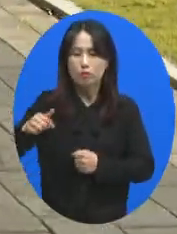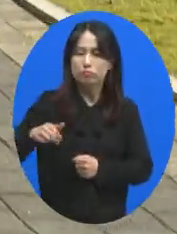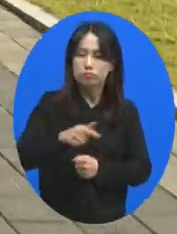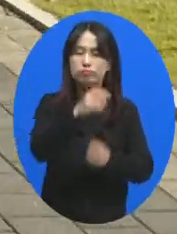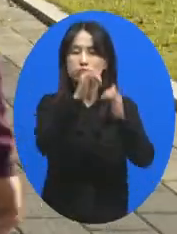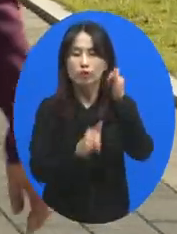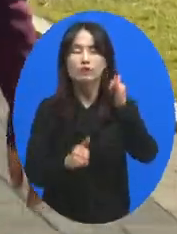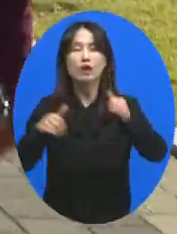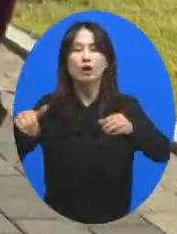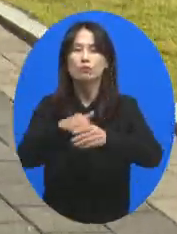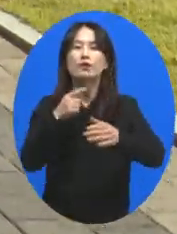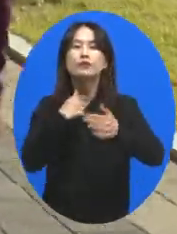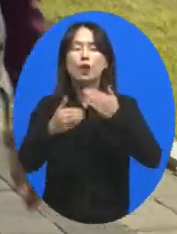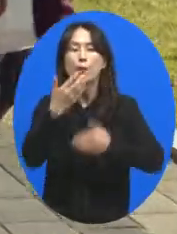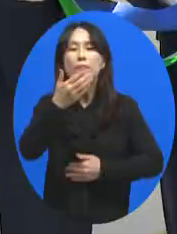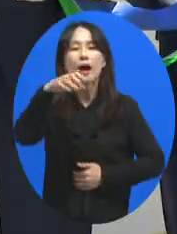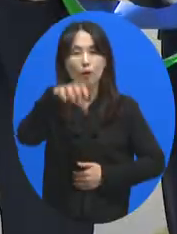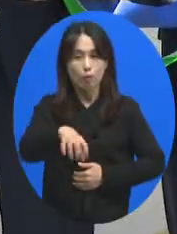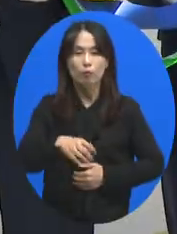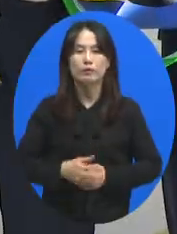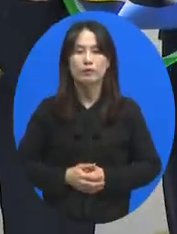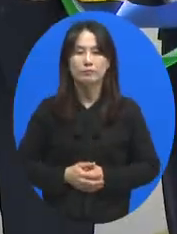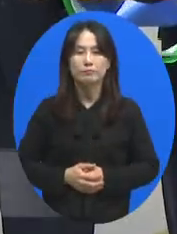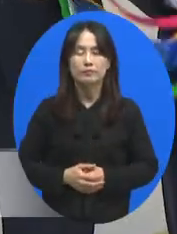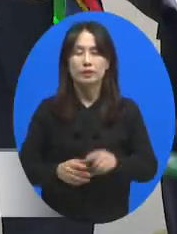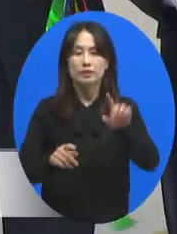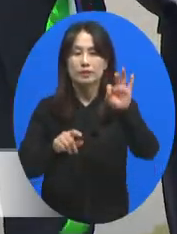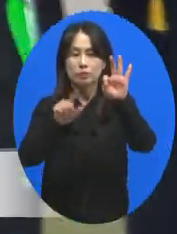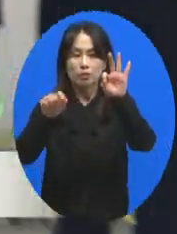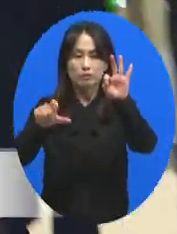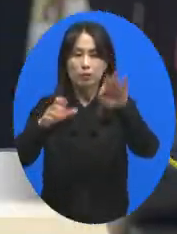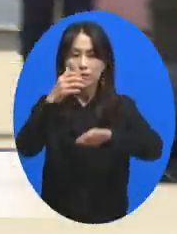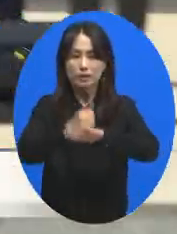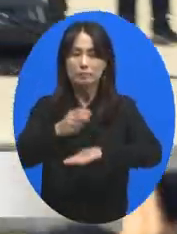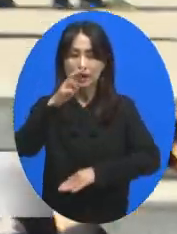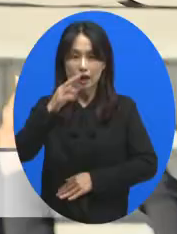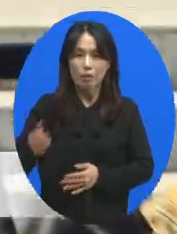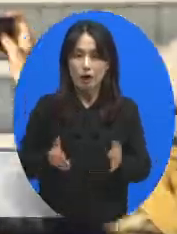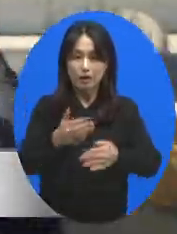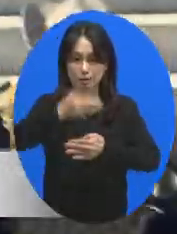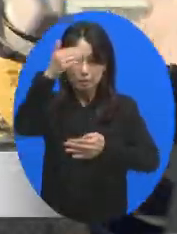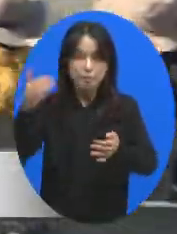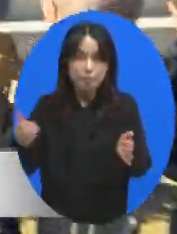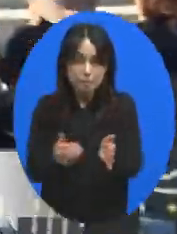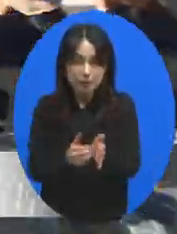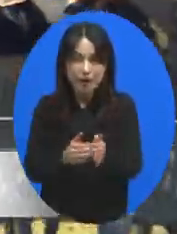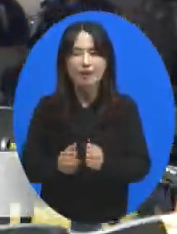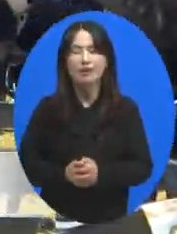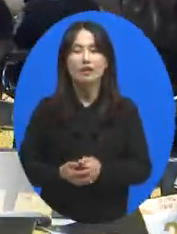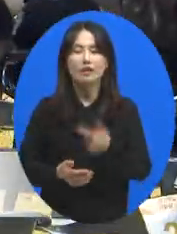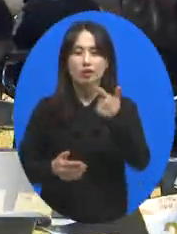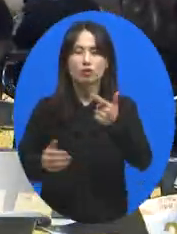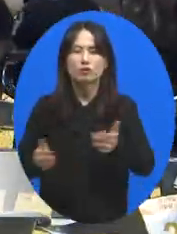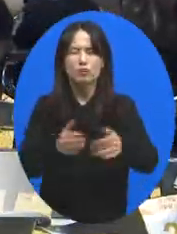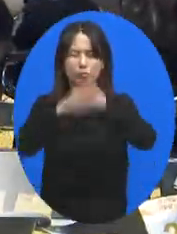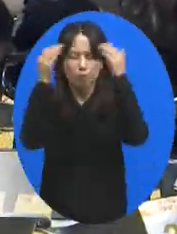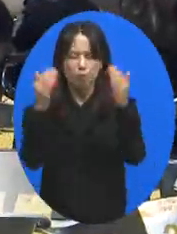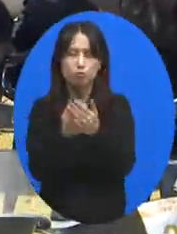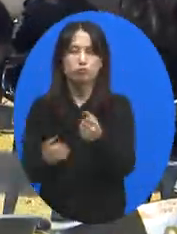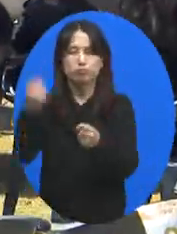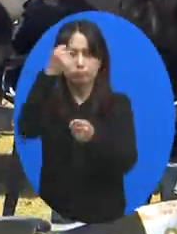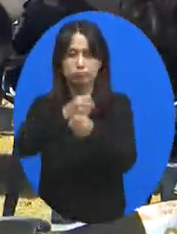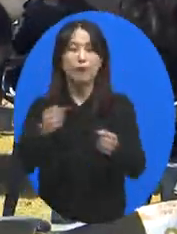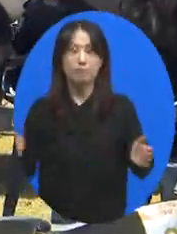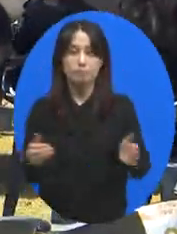역사와 문화를 체험할 수 있는 역사문화 탐방로입니다. 지난 15일 마지막 길인 강화길 개통으로 경기 옛길 6개 길을